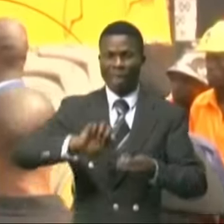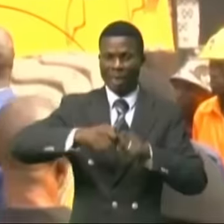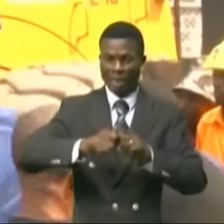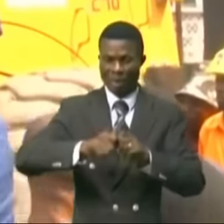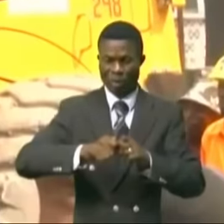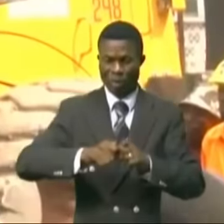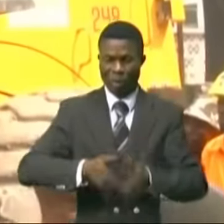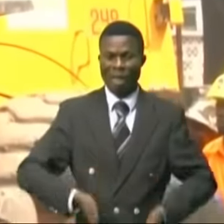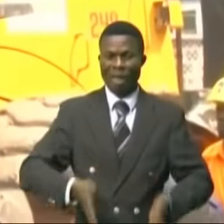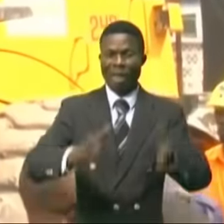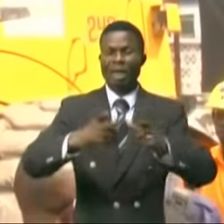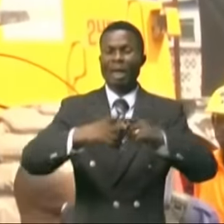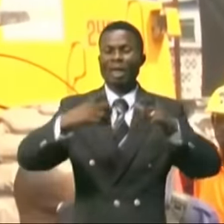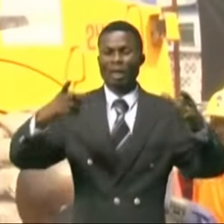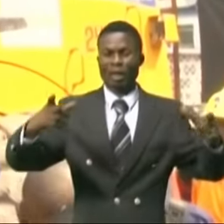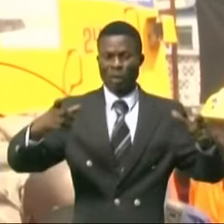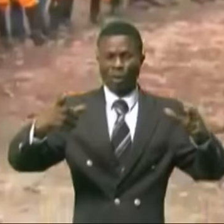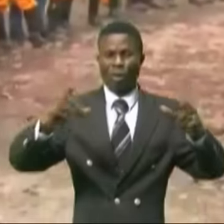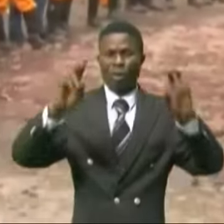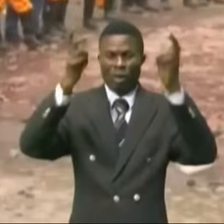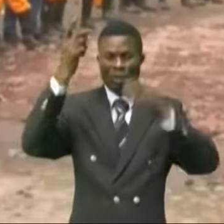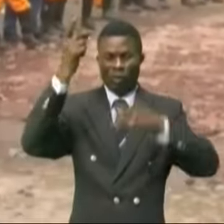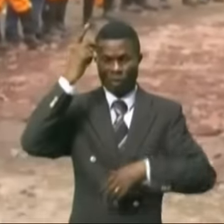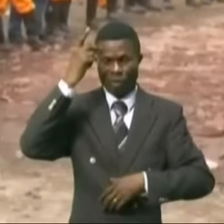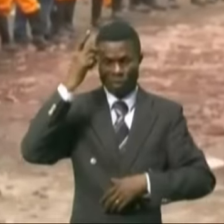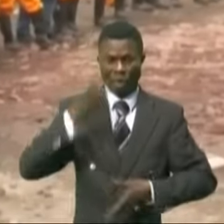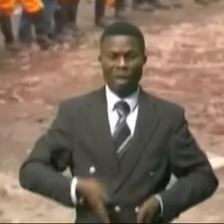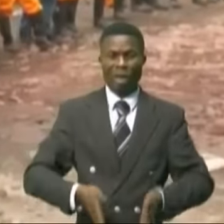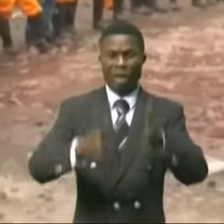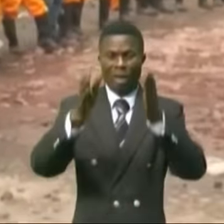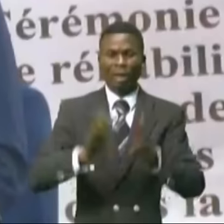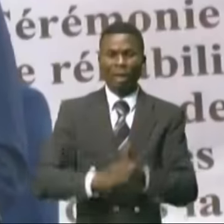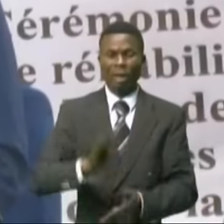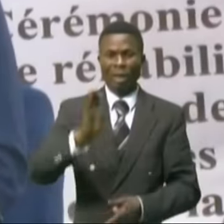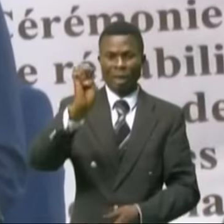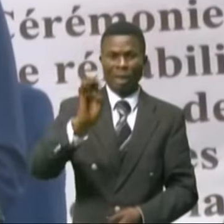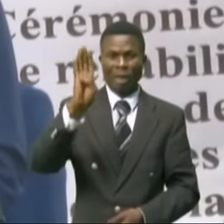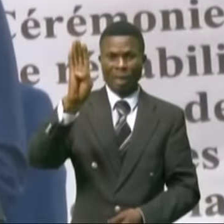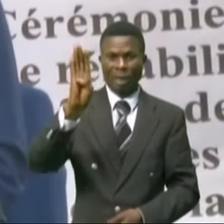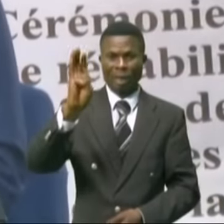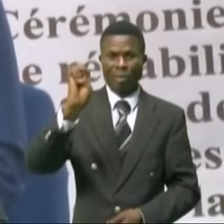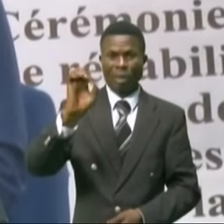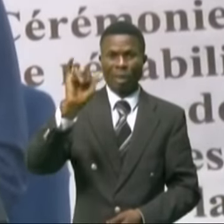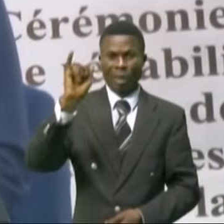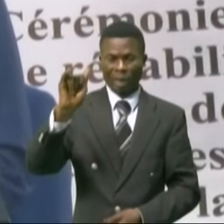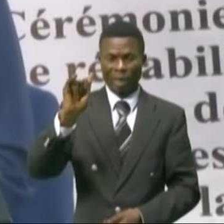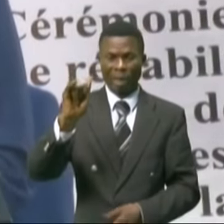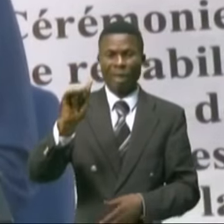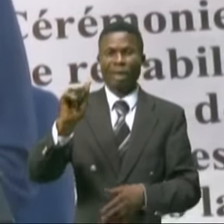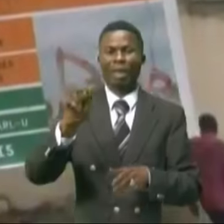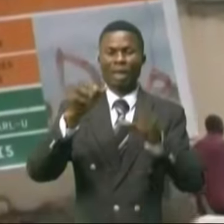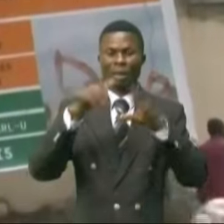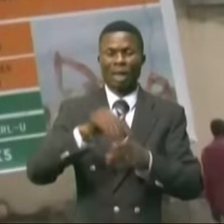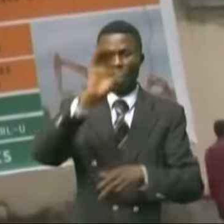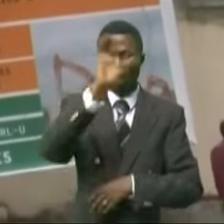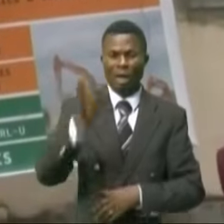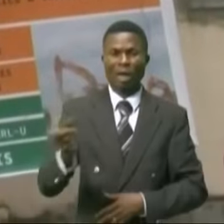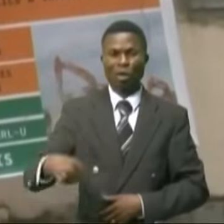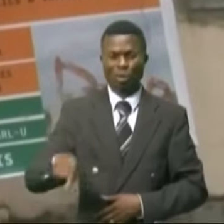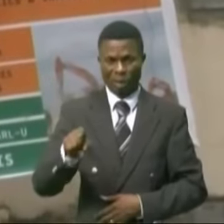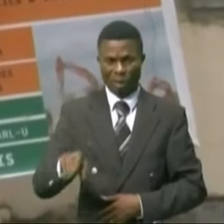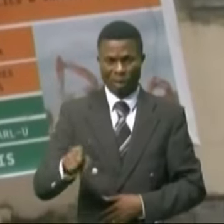les grandes artères à l'instar des avenues Colonel Ebéa et Province dans la commune de